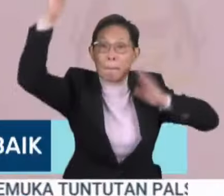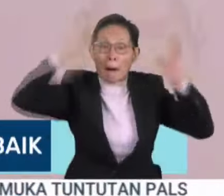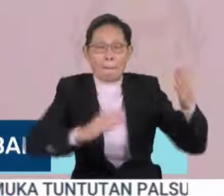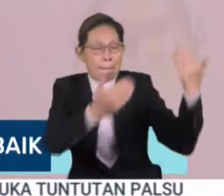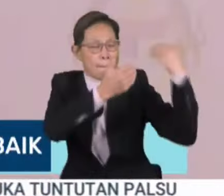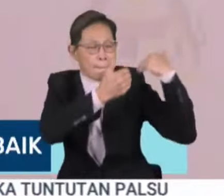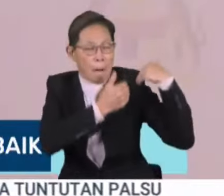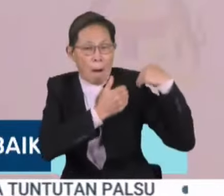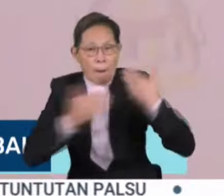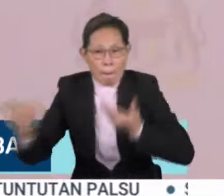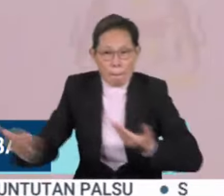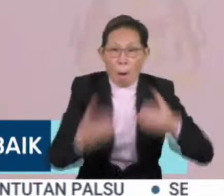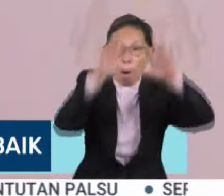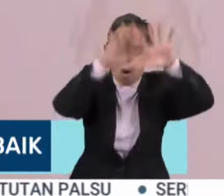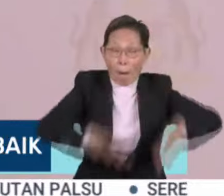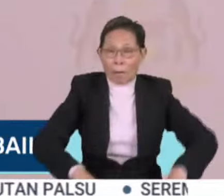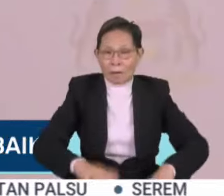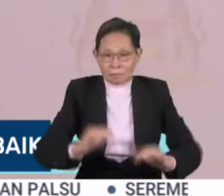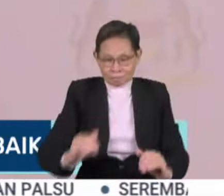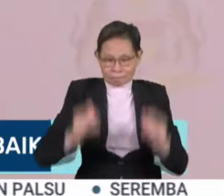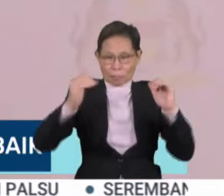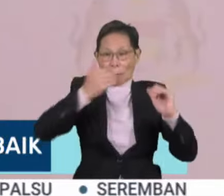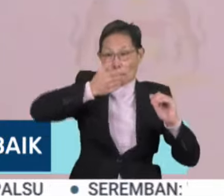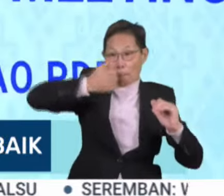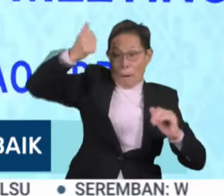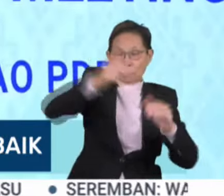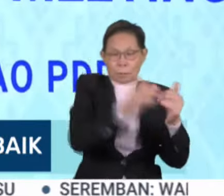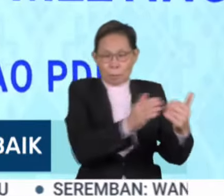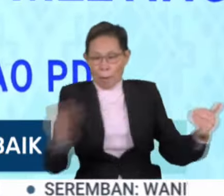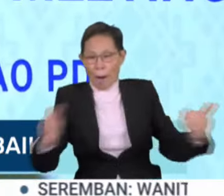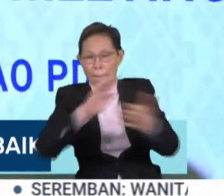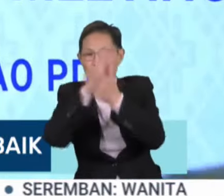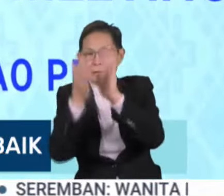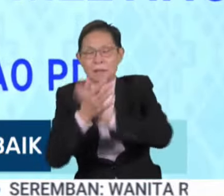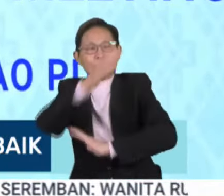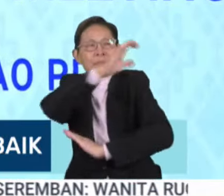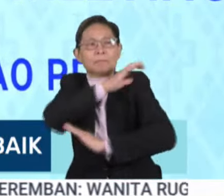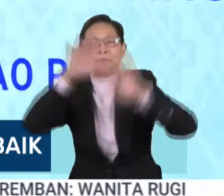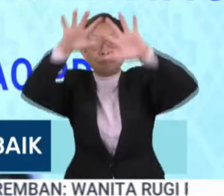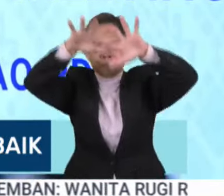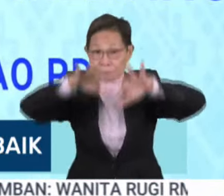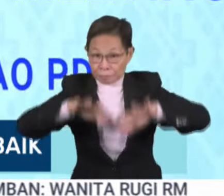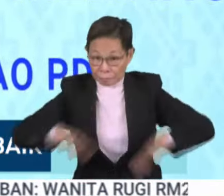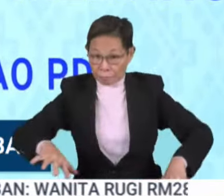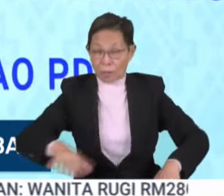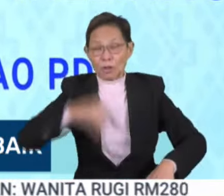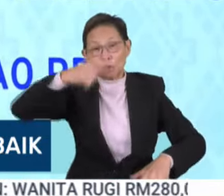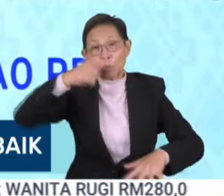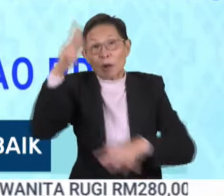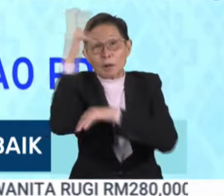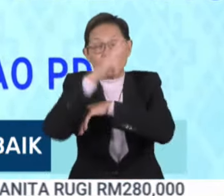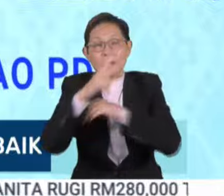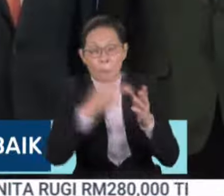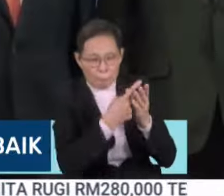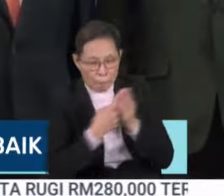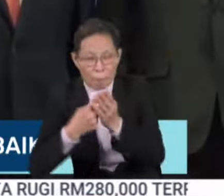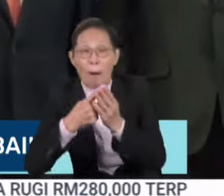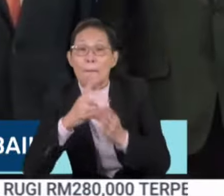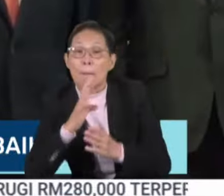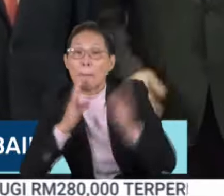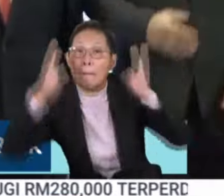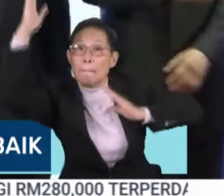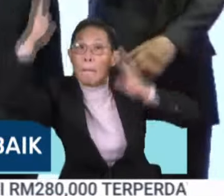Malaysia memain peranan membawa ASEAN ke kedudukan lebih baik sepanjang tempoh menjadi pengerusi ASEAN. Jurucakap Kerajaan Perpaduan